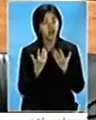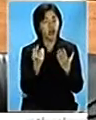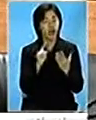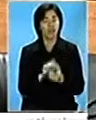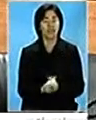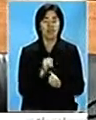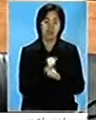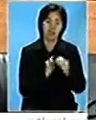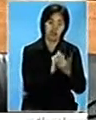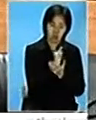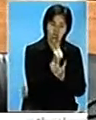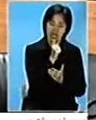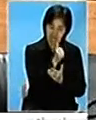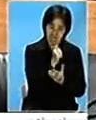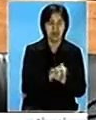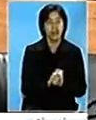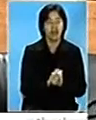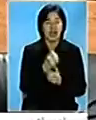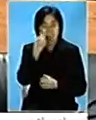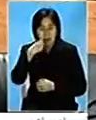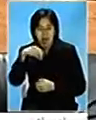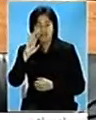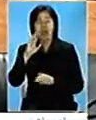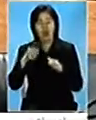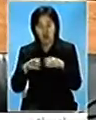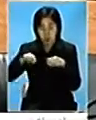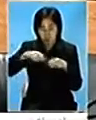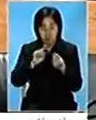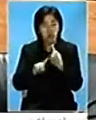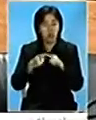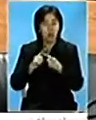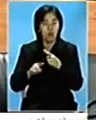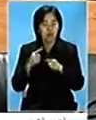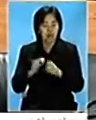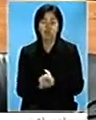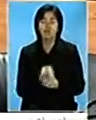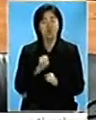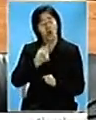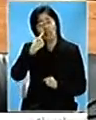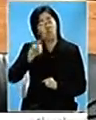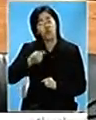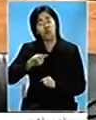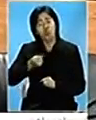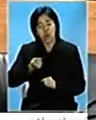อันนี้ถูกอันนั้นดีแต่เวลาเขากลับไปบ้านหรือไปอยู่ในกลุ่มเพื่อนฝูงเขาก็ปฏิบัติอีกแบบนึง